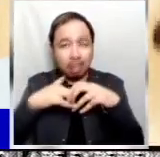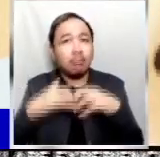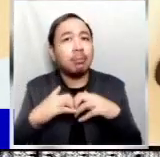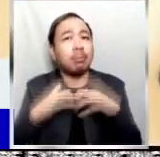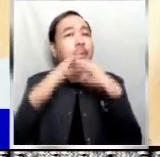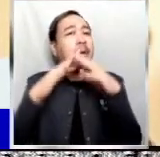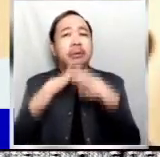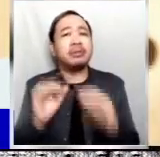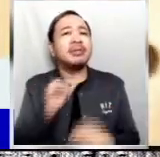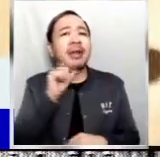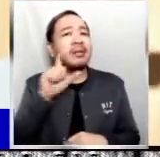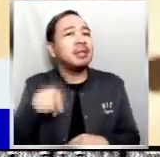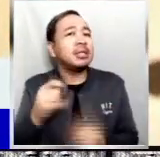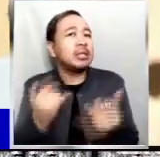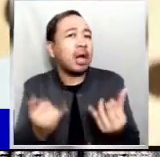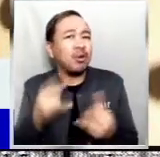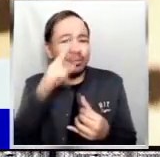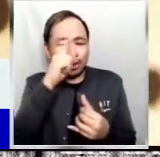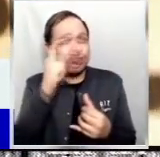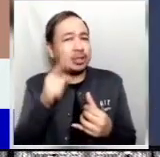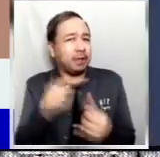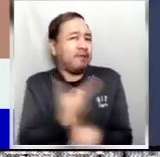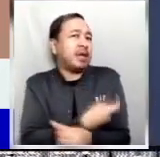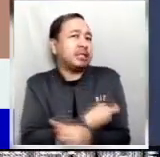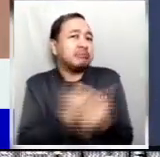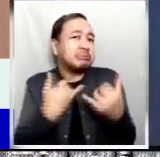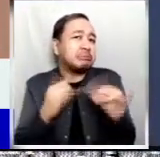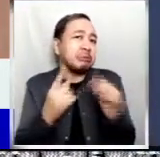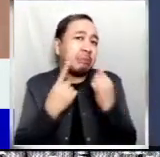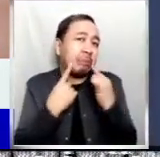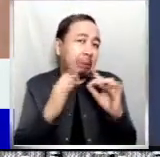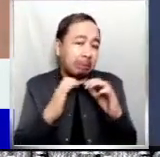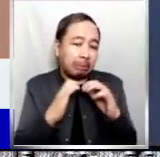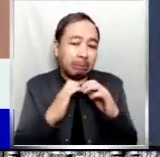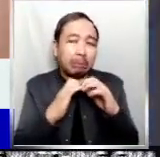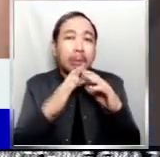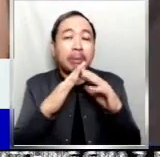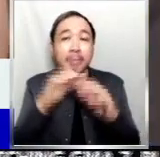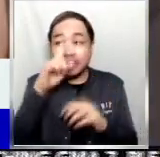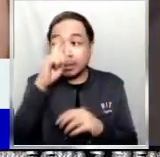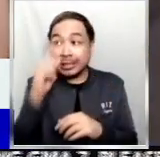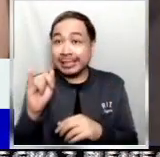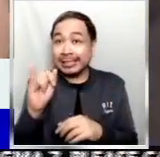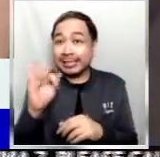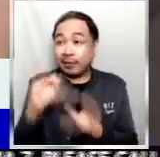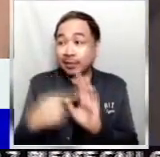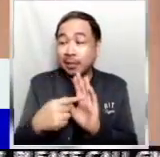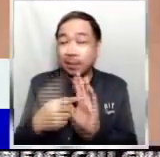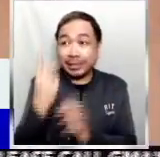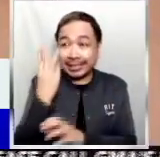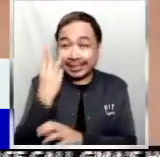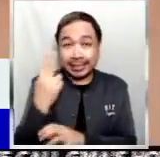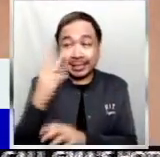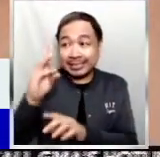kung at 5th month, makita po natin na bumababa na yung kanyang protection, dapat dumadami po